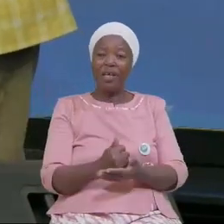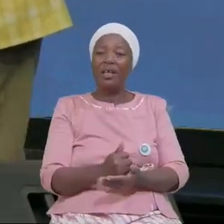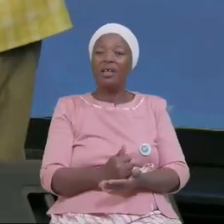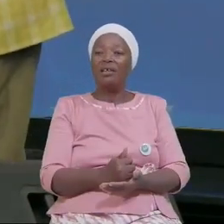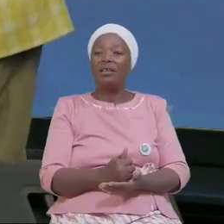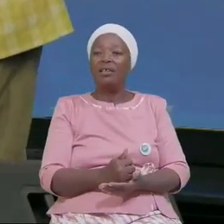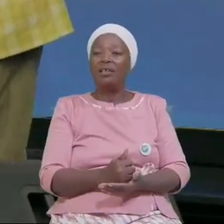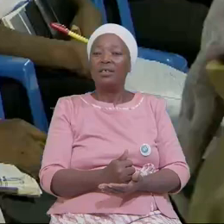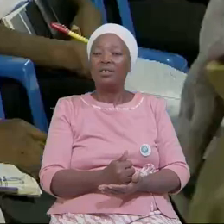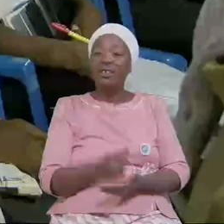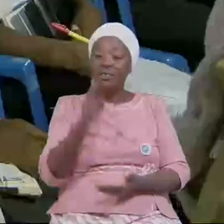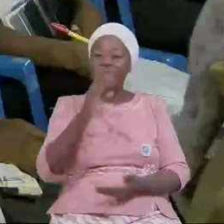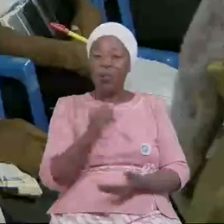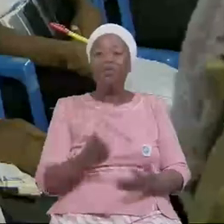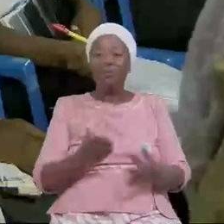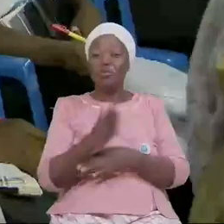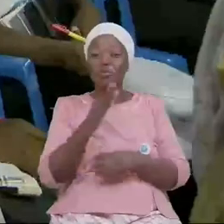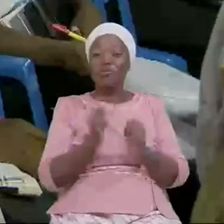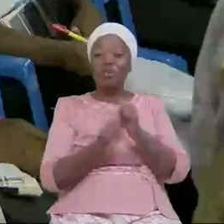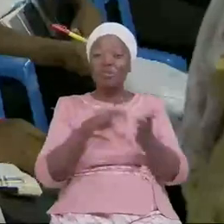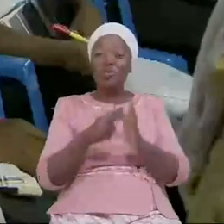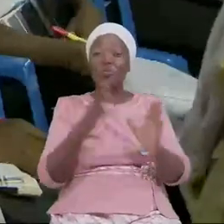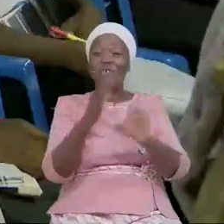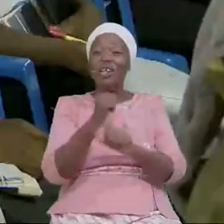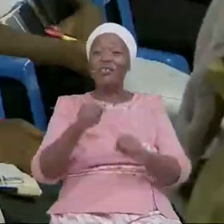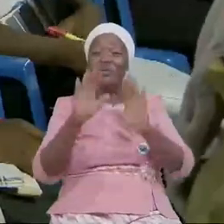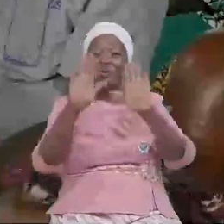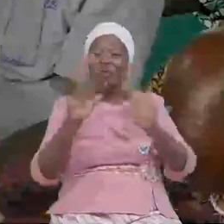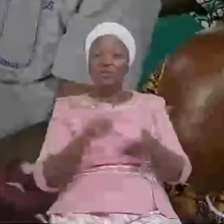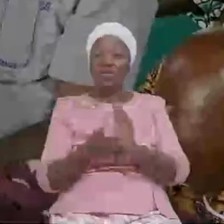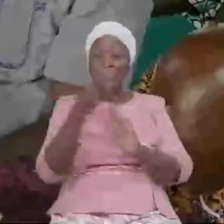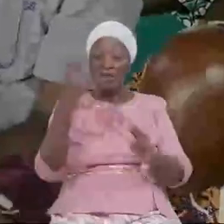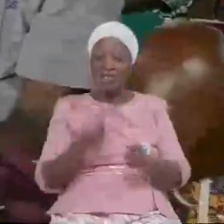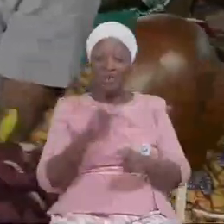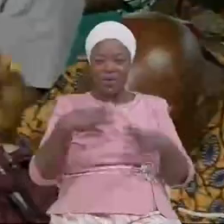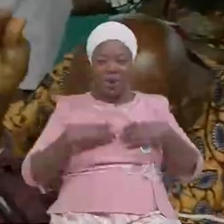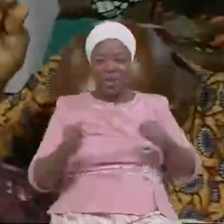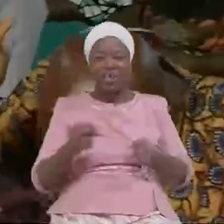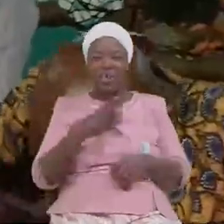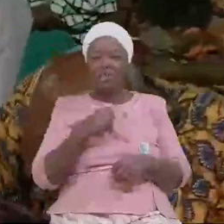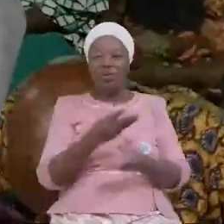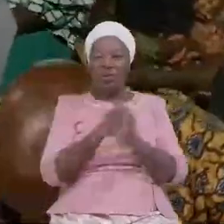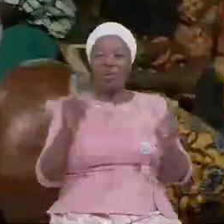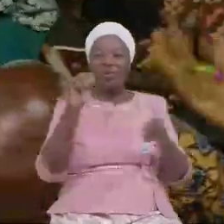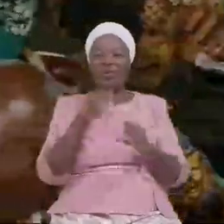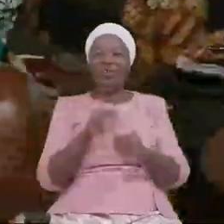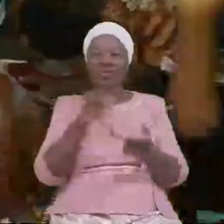le dernier amen, vous serez guéri. Vous serez guéri, délivré. Vous serez affranchi au nom de